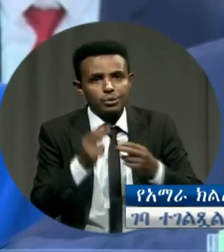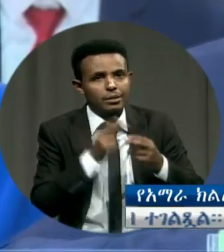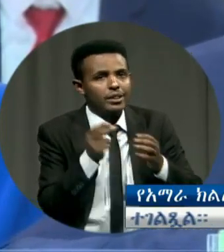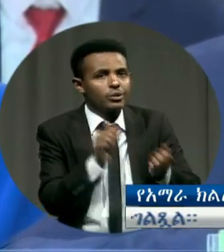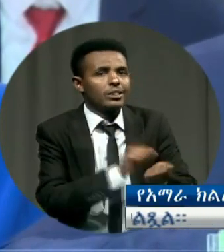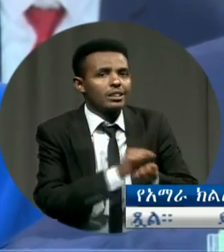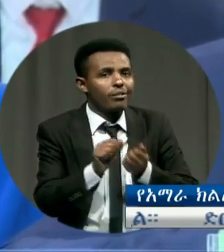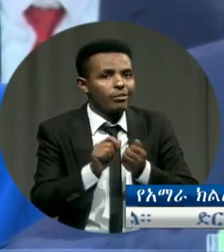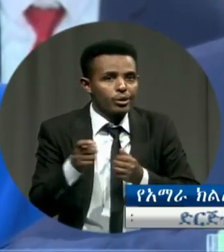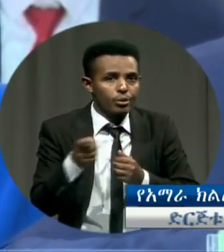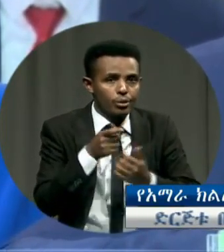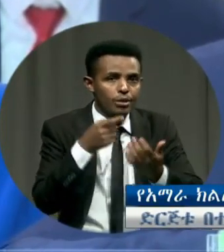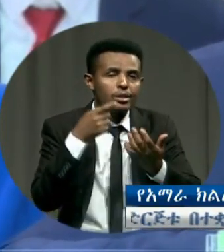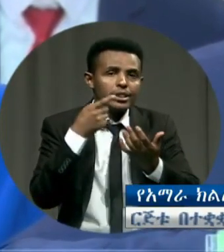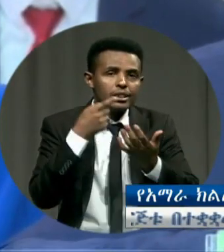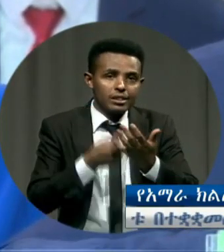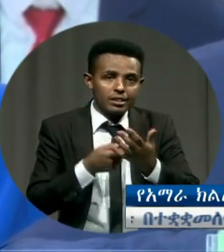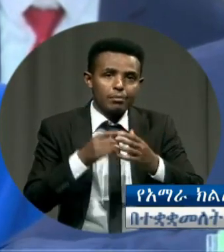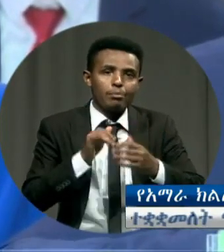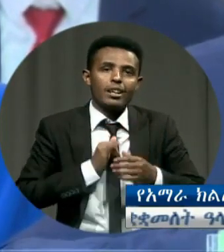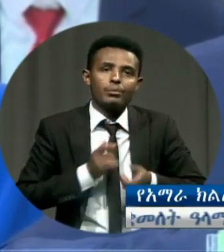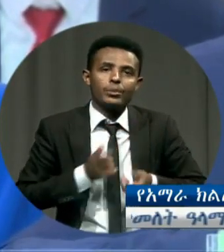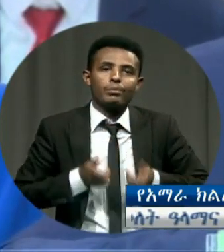የሆነው ባለቤት ባለመኖሩ ነው።